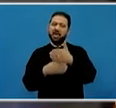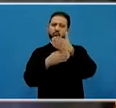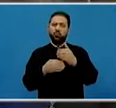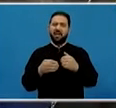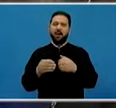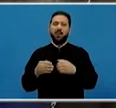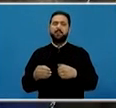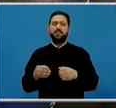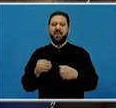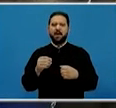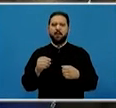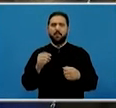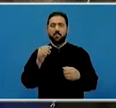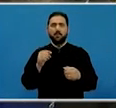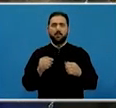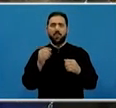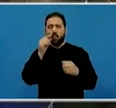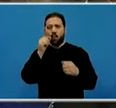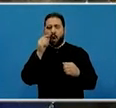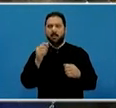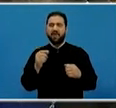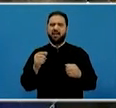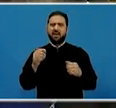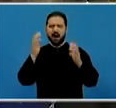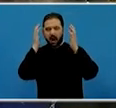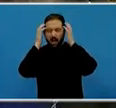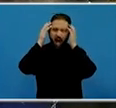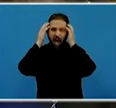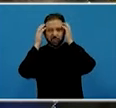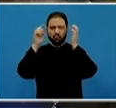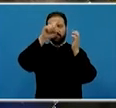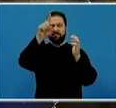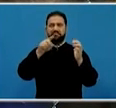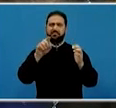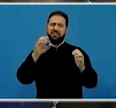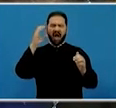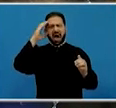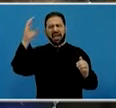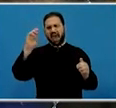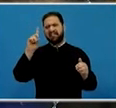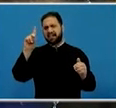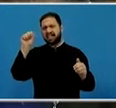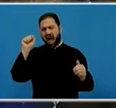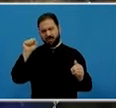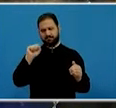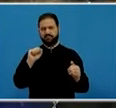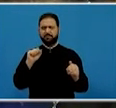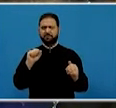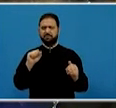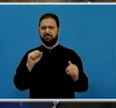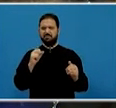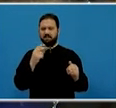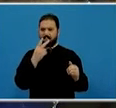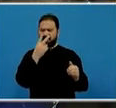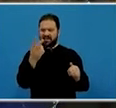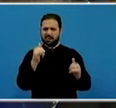măsură da. Poate că aici are o contribuție și informația, până la un punct informațiile pe care le vedem astăzi transmise